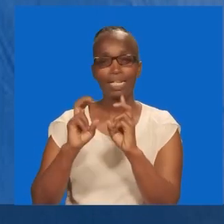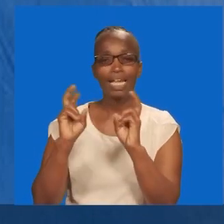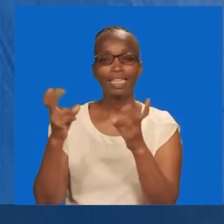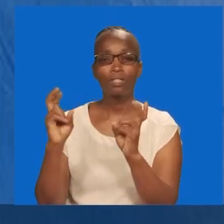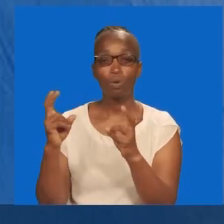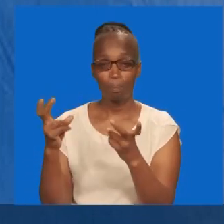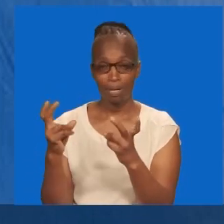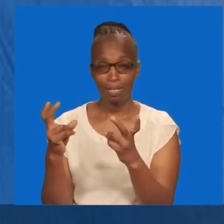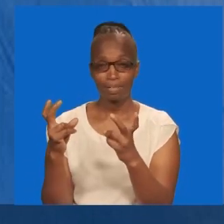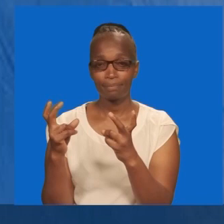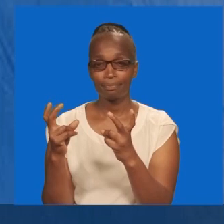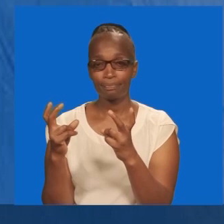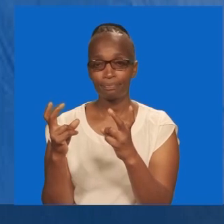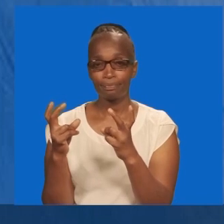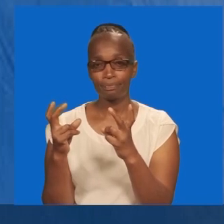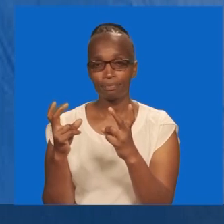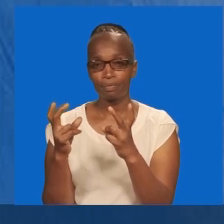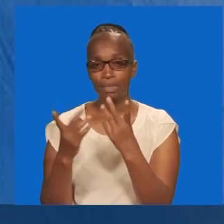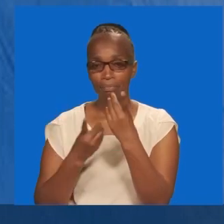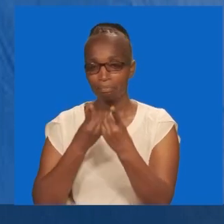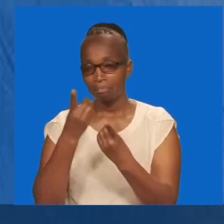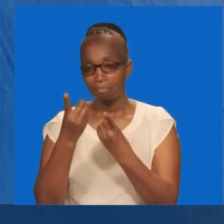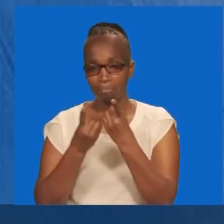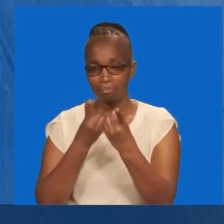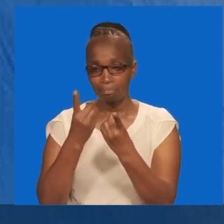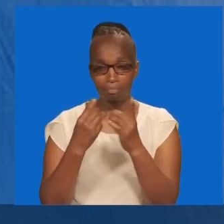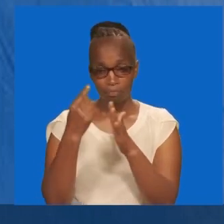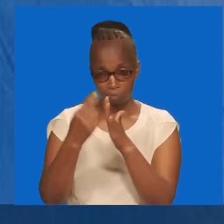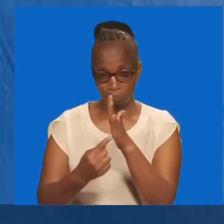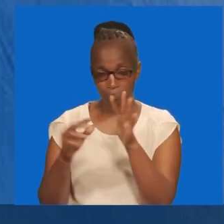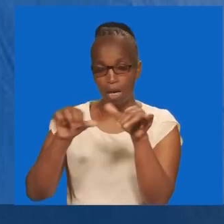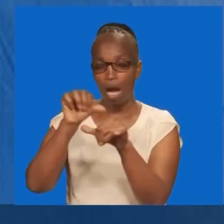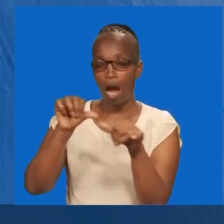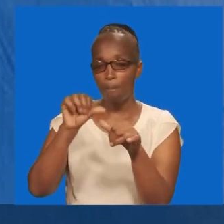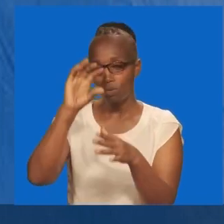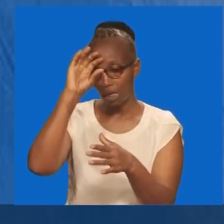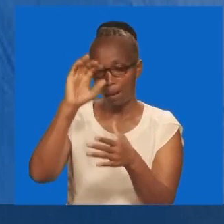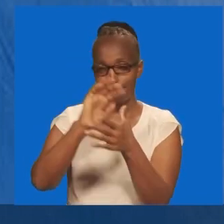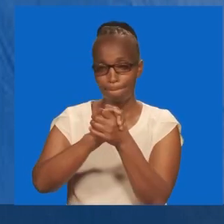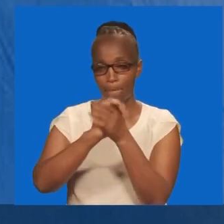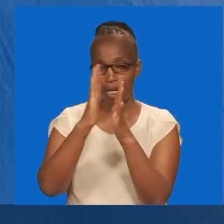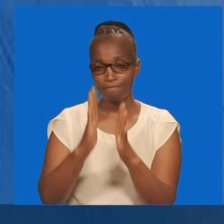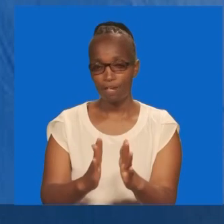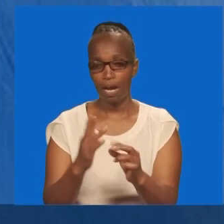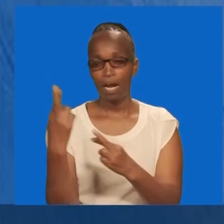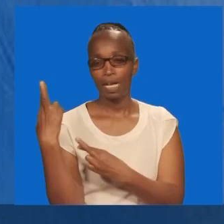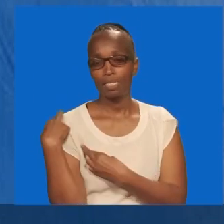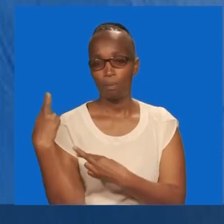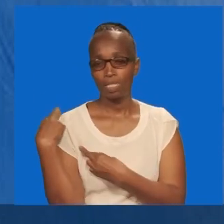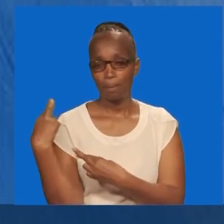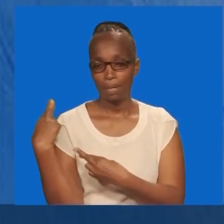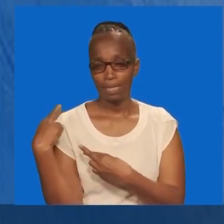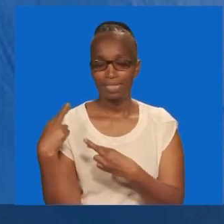ujumbe huu, tuliweza kuona ya kwamba it is about believers